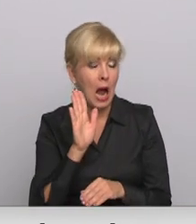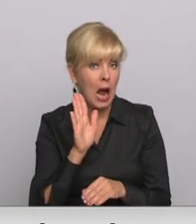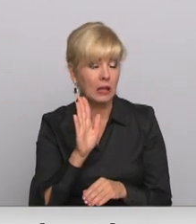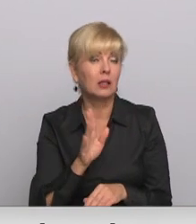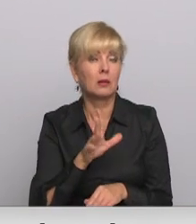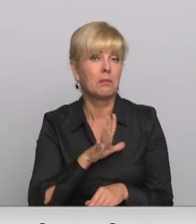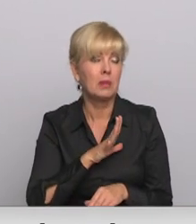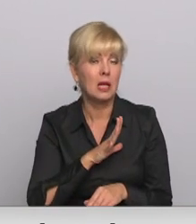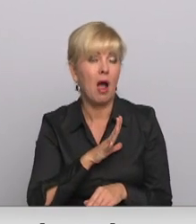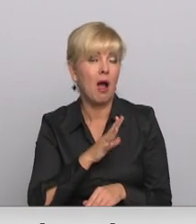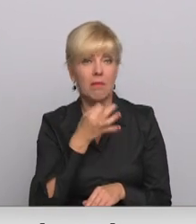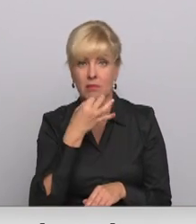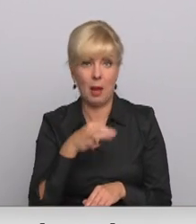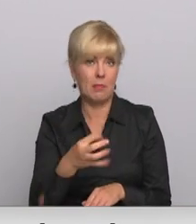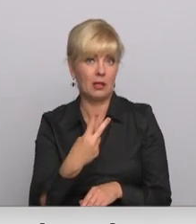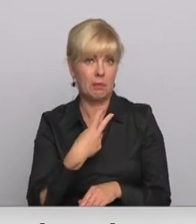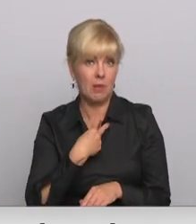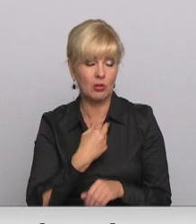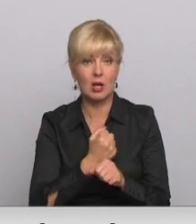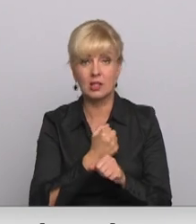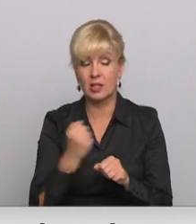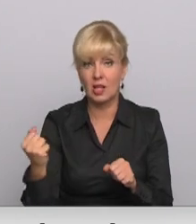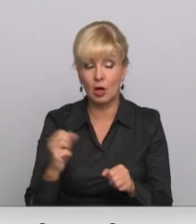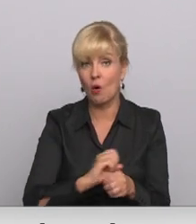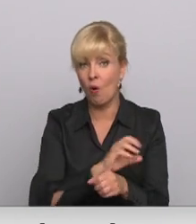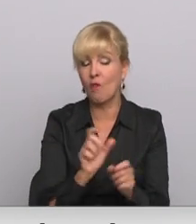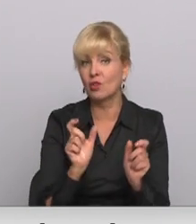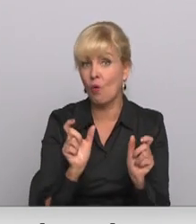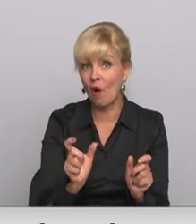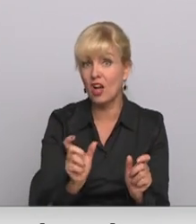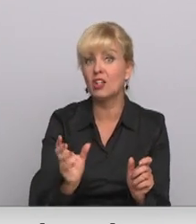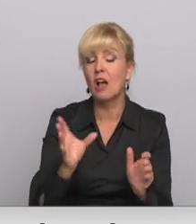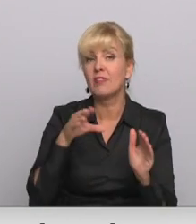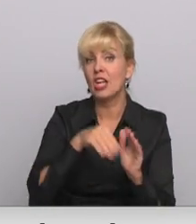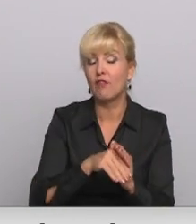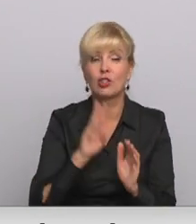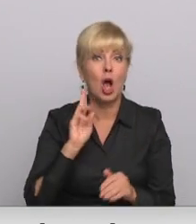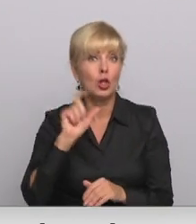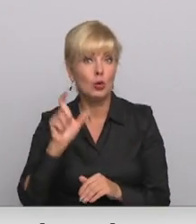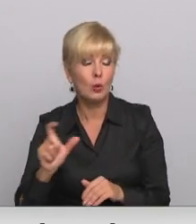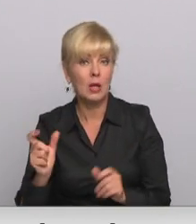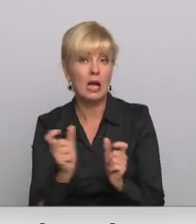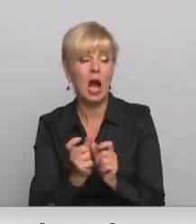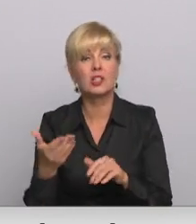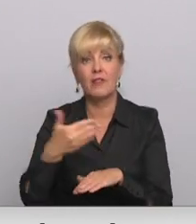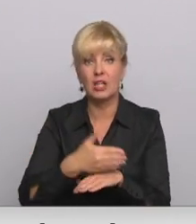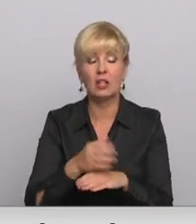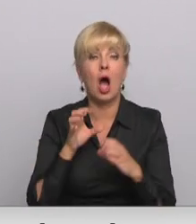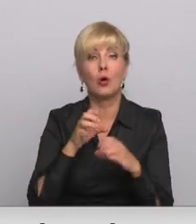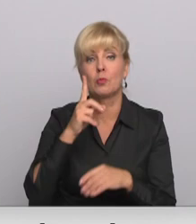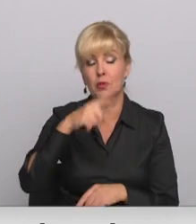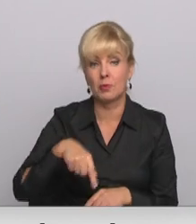gaidīja nepatīkams pārsteigums. Līdz ar stingrāku COVID-19 ierobežojumu ieviešanu, jūrmalnieku kartes vietā autobusos